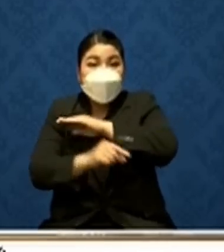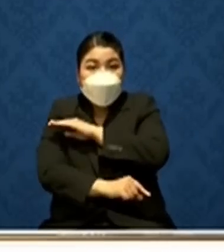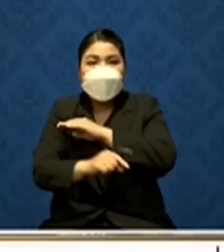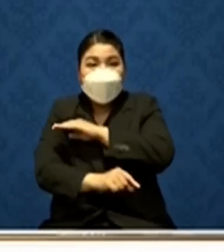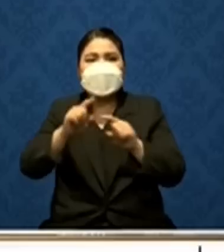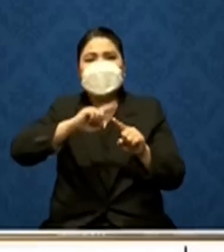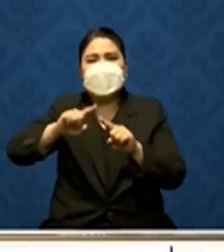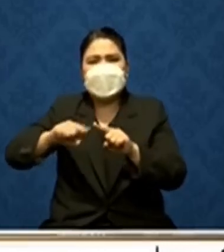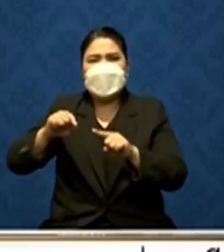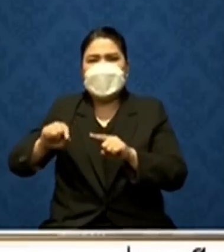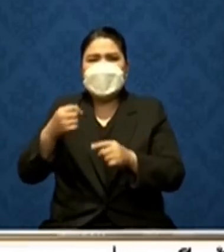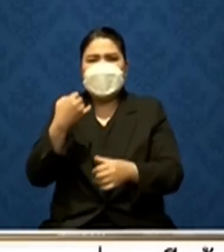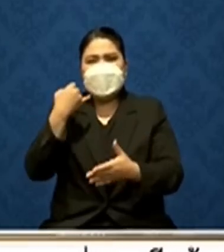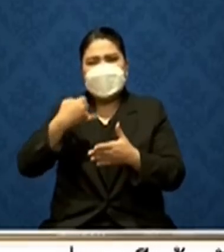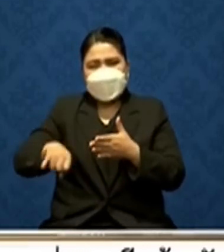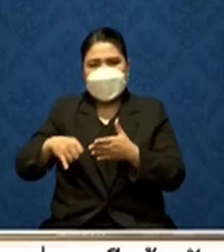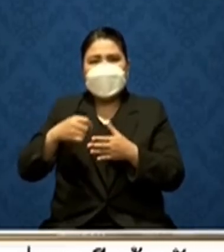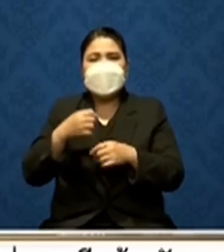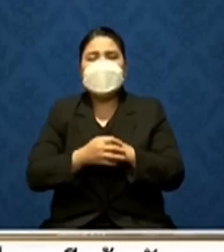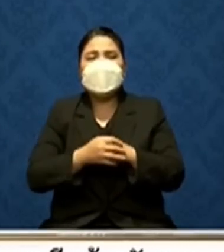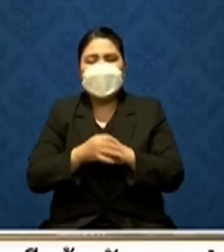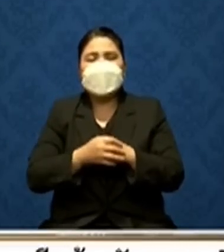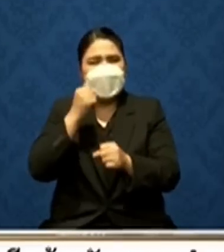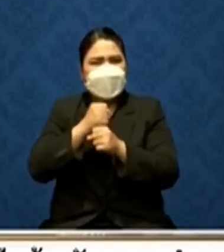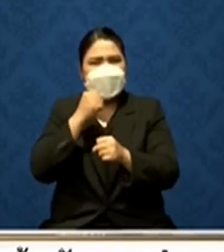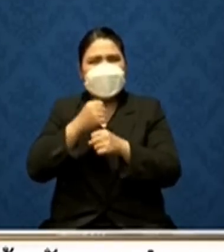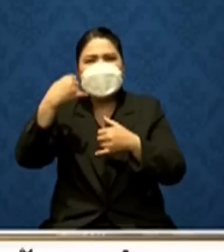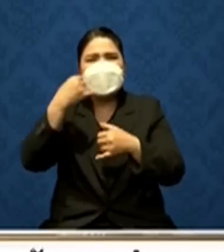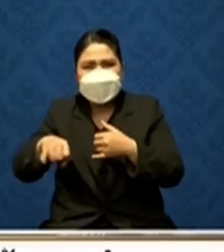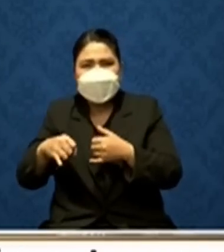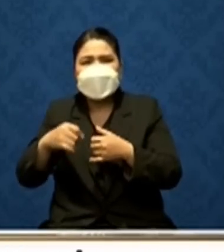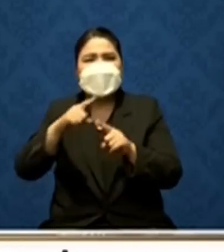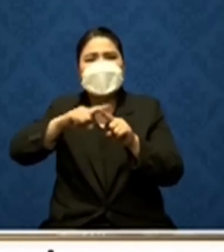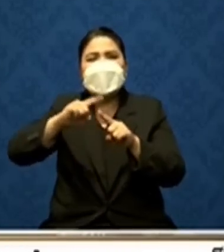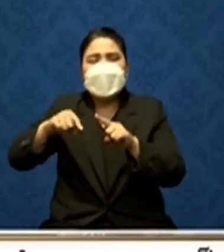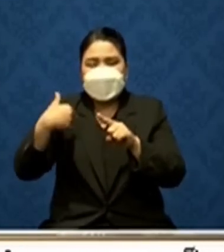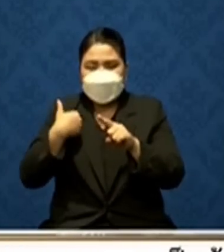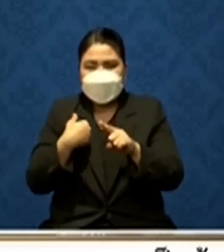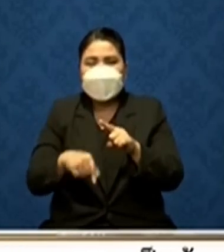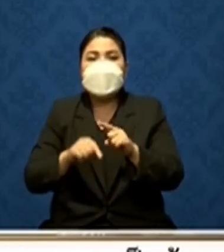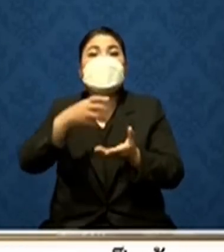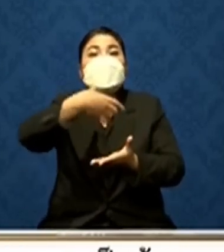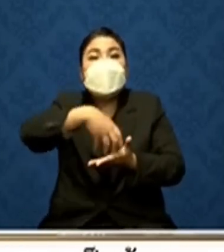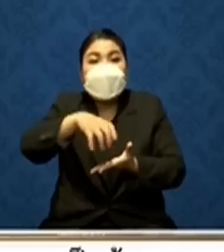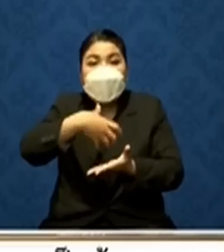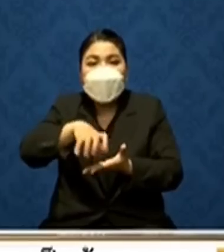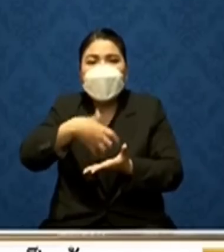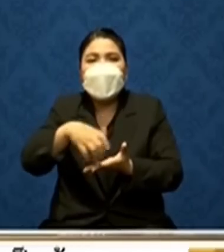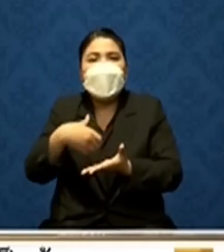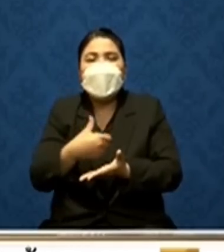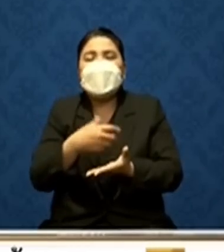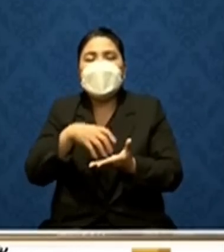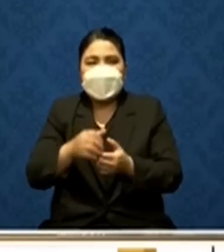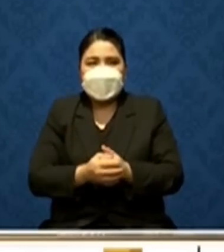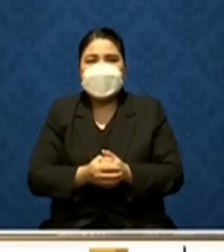กระทำผิดต่อหน้าที่จะถูกเปิดโปงในสภาอย่างนี้และกลับเป็นว่า